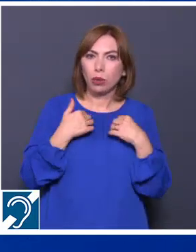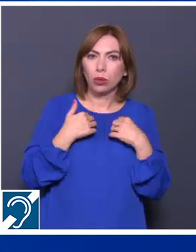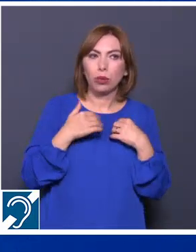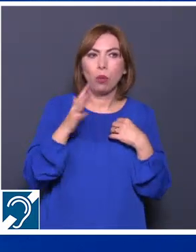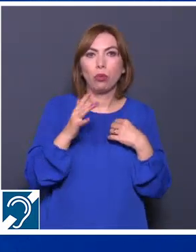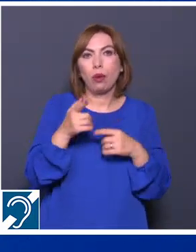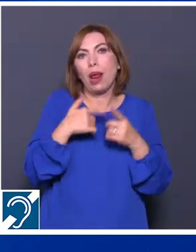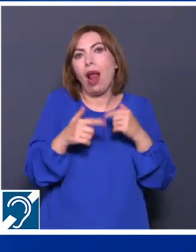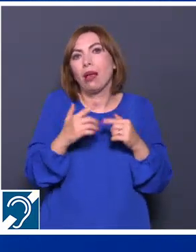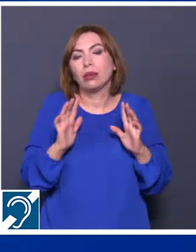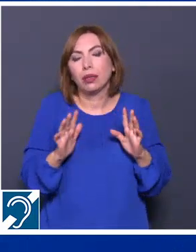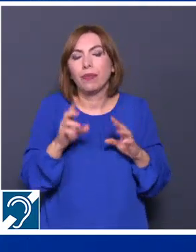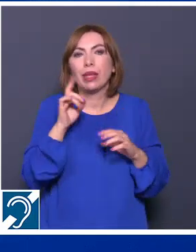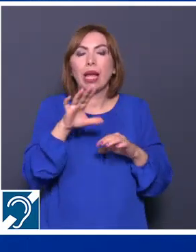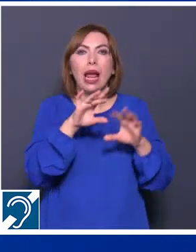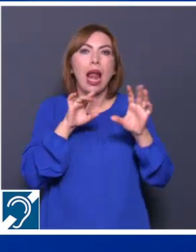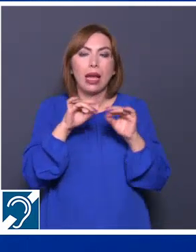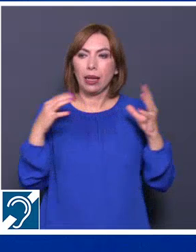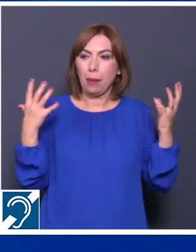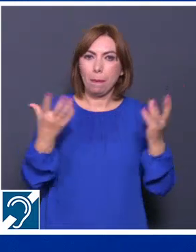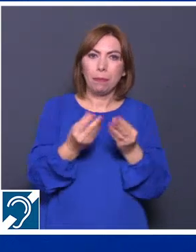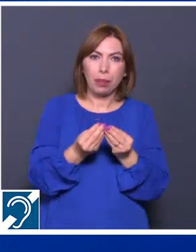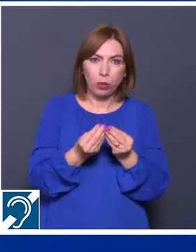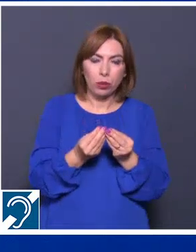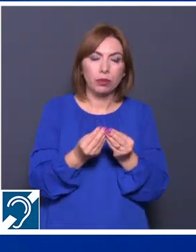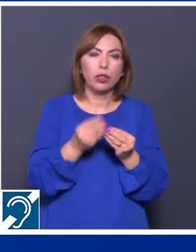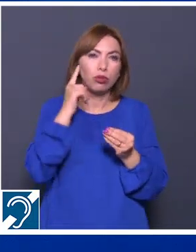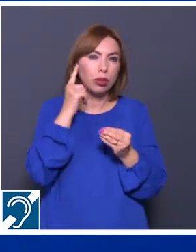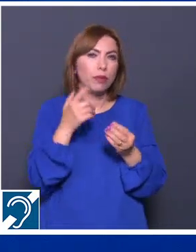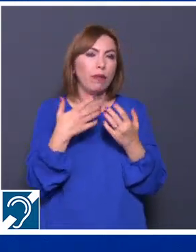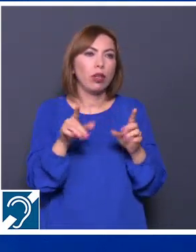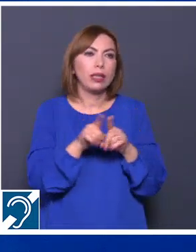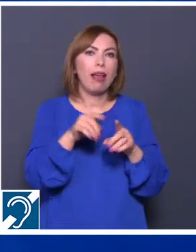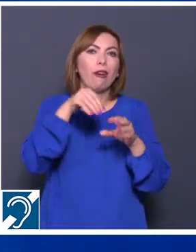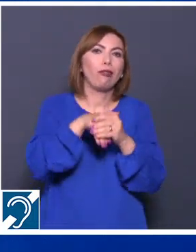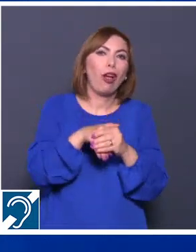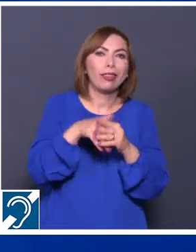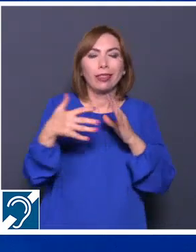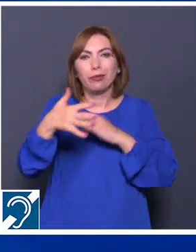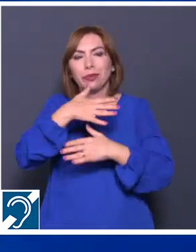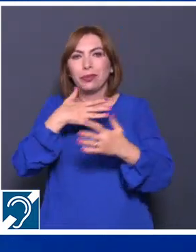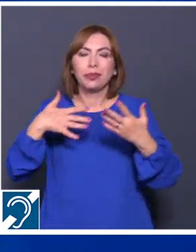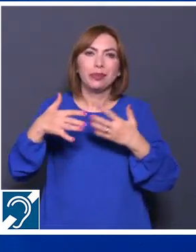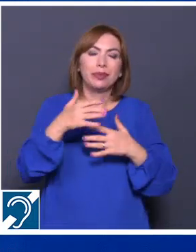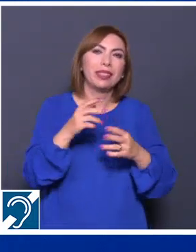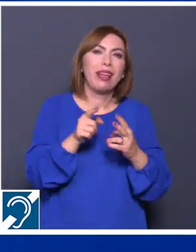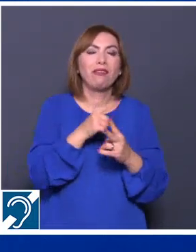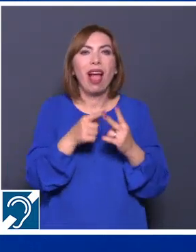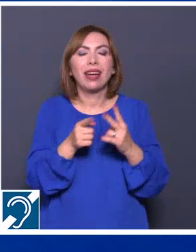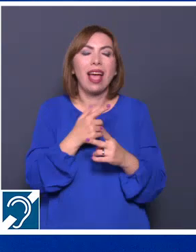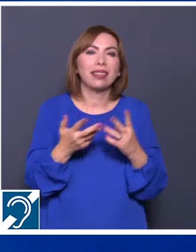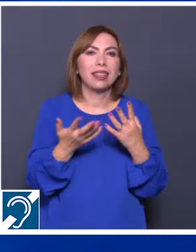eu, probabil că erau altele. Dar alegându-le împreună, știi, a fost ca la vot, cum are. Adică varianta cea